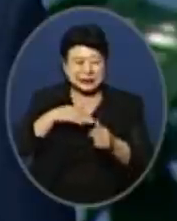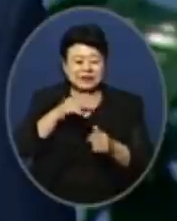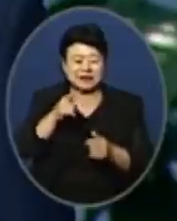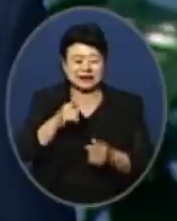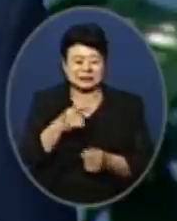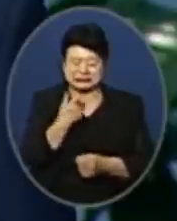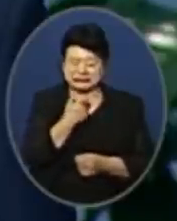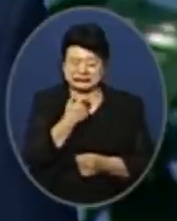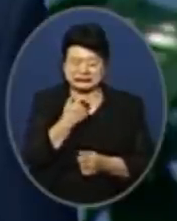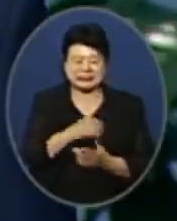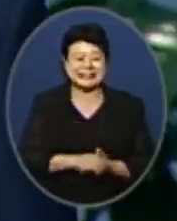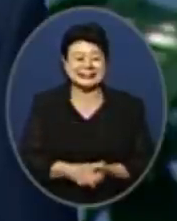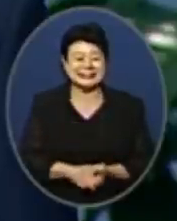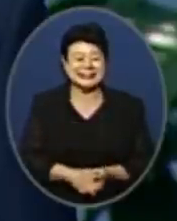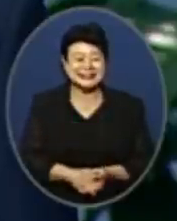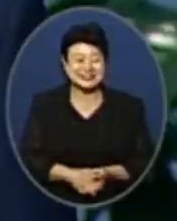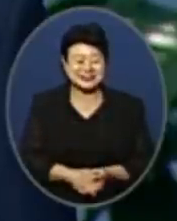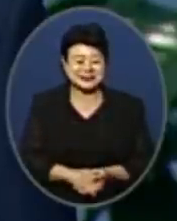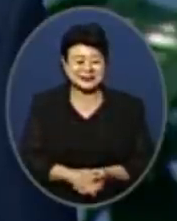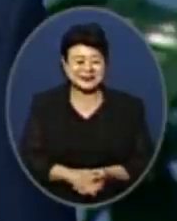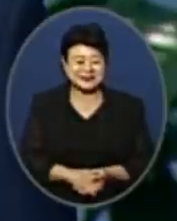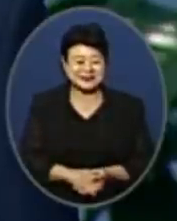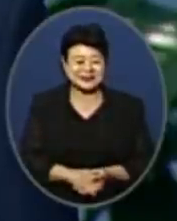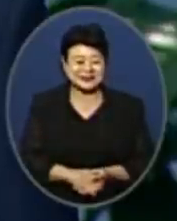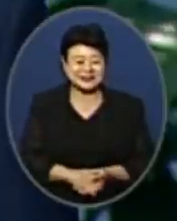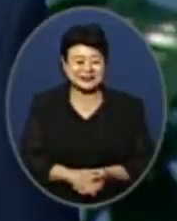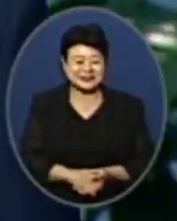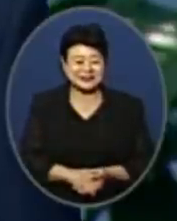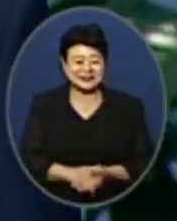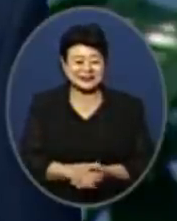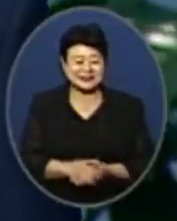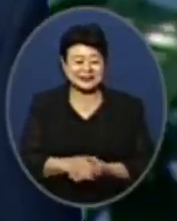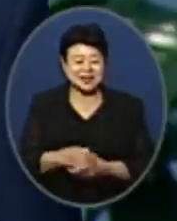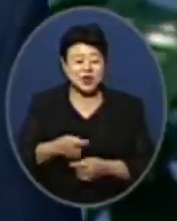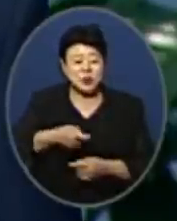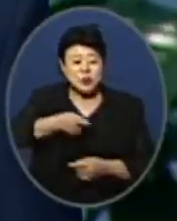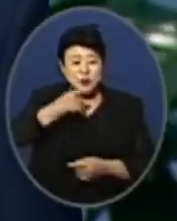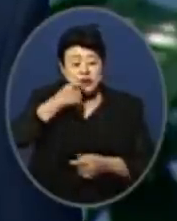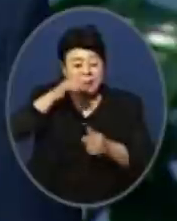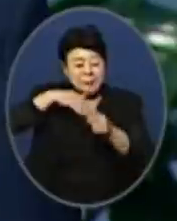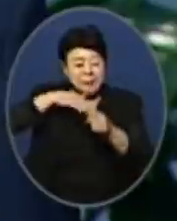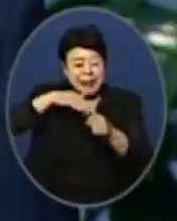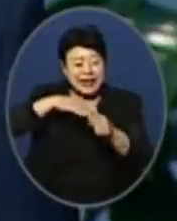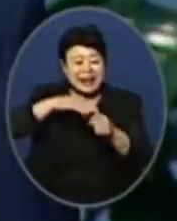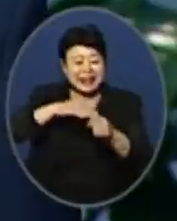칠하라고 하는데 그걸 안 해줍니다. 나는 물감을